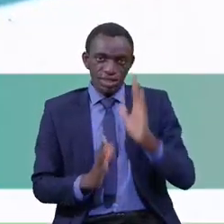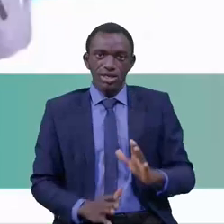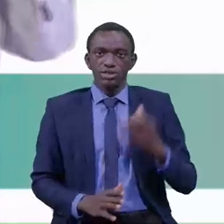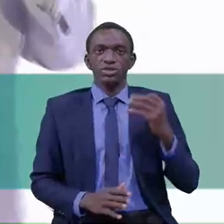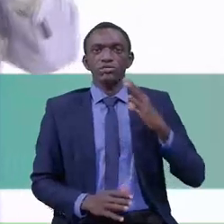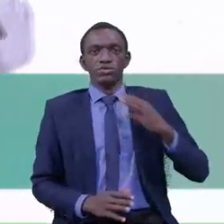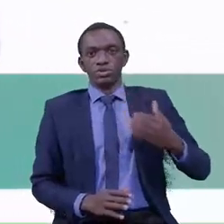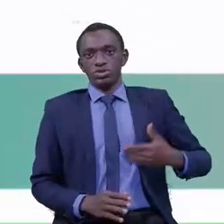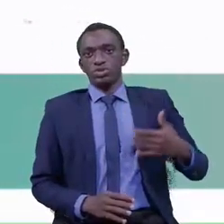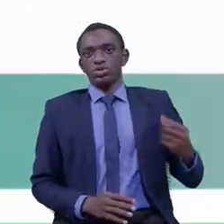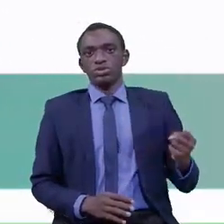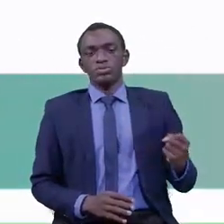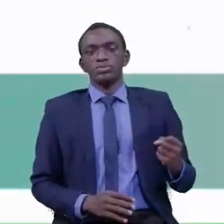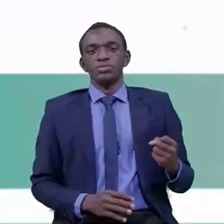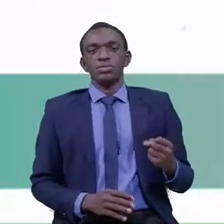le roi.